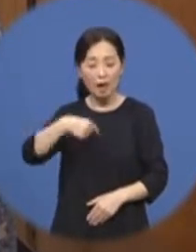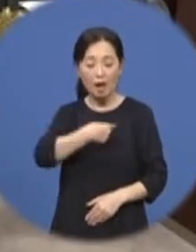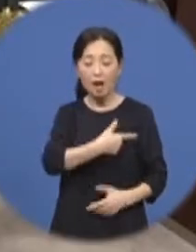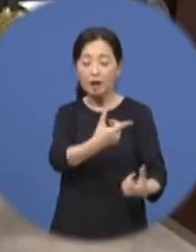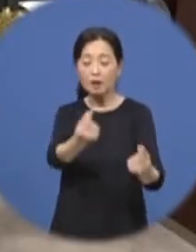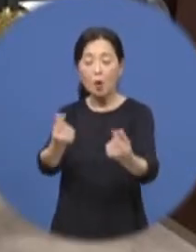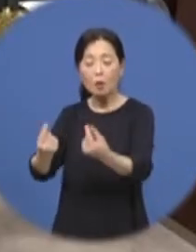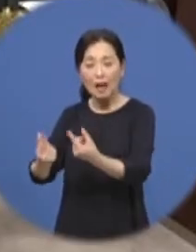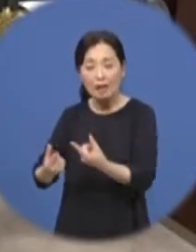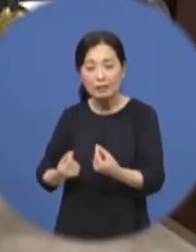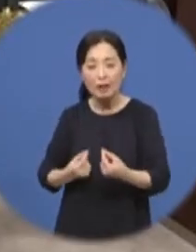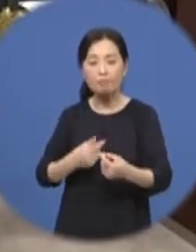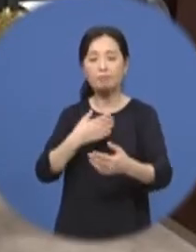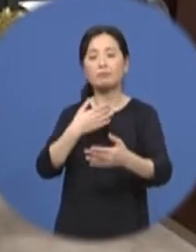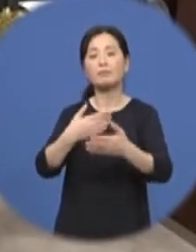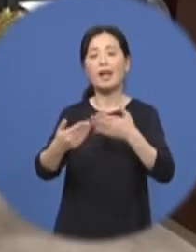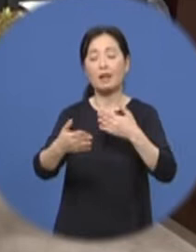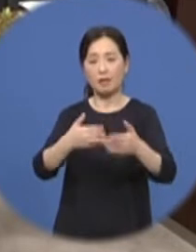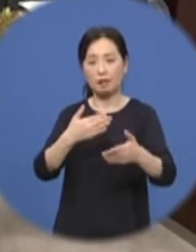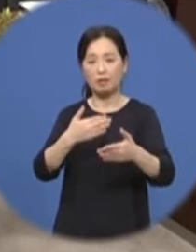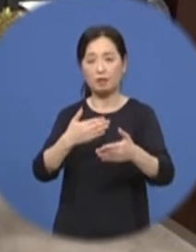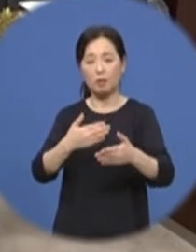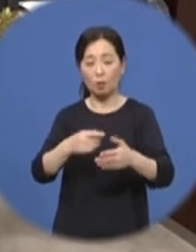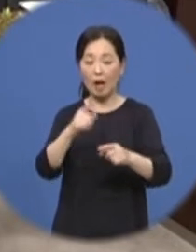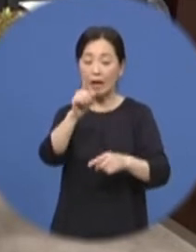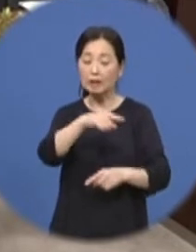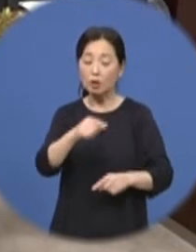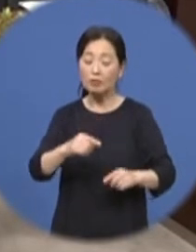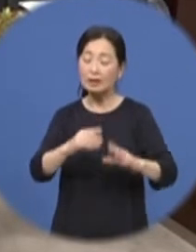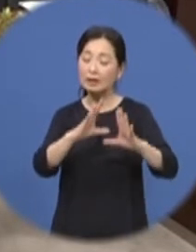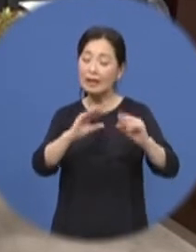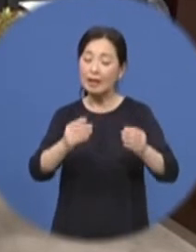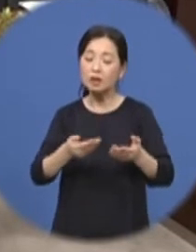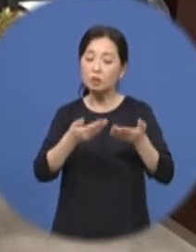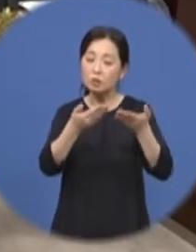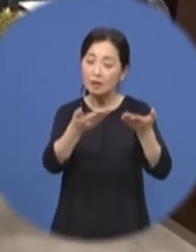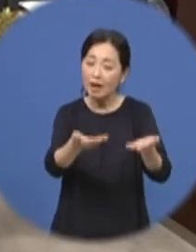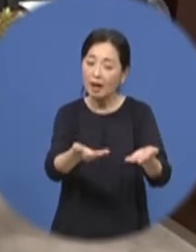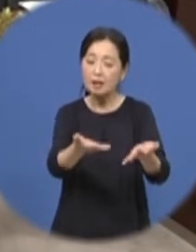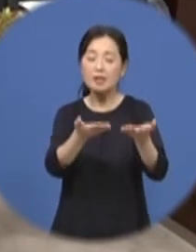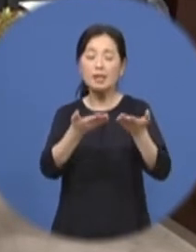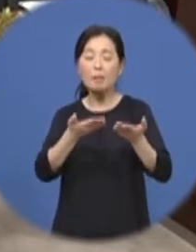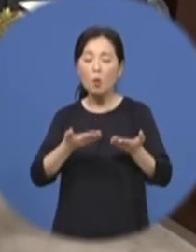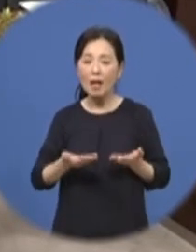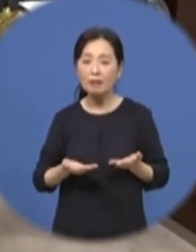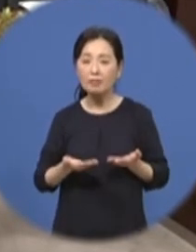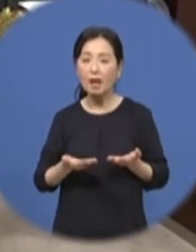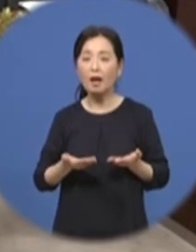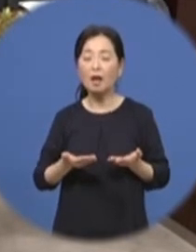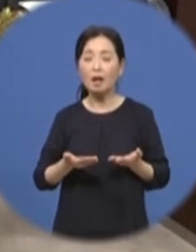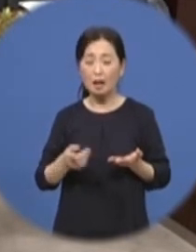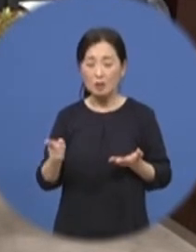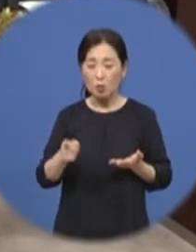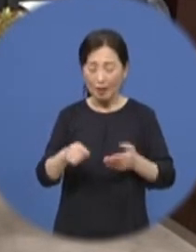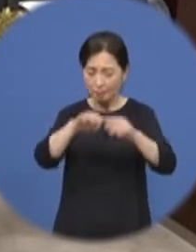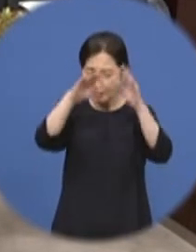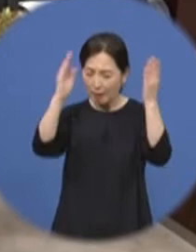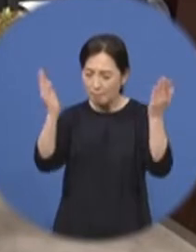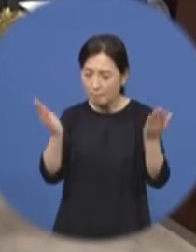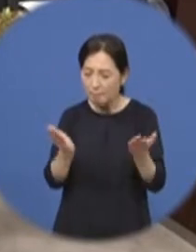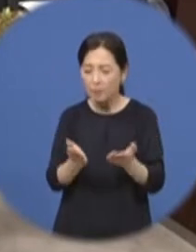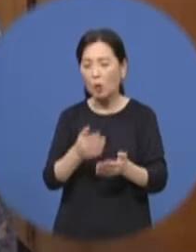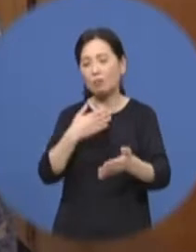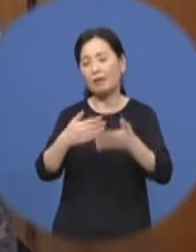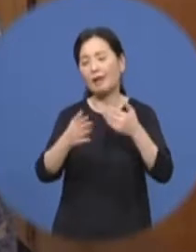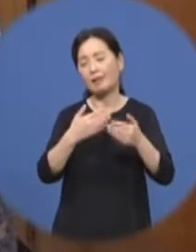験、人に優しくした経験された経験、そういう経験がいると思ってるんです